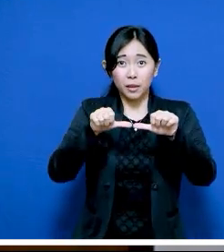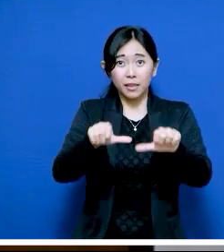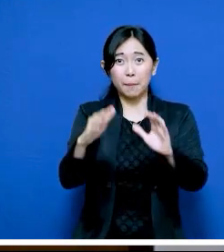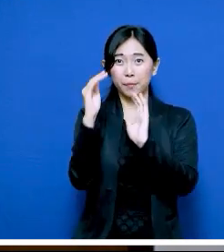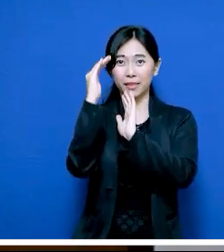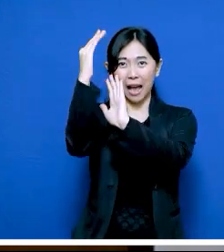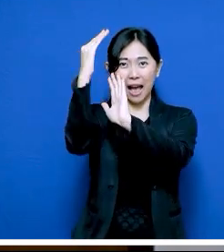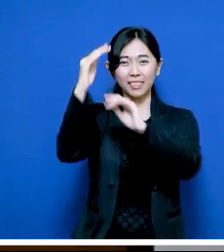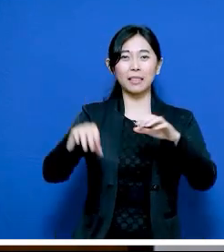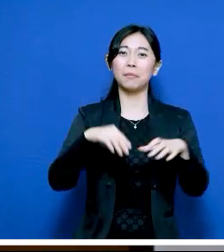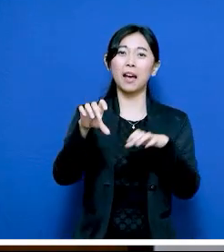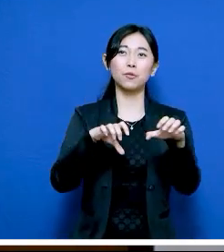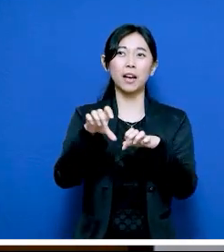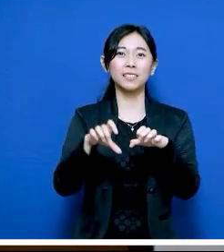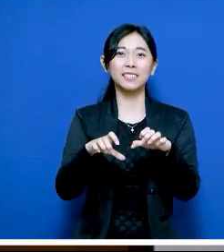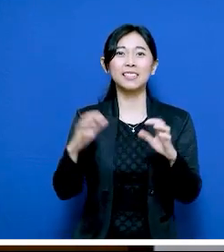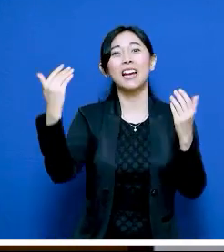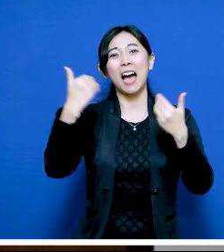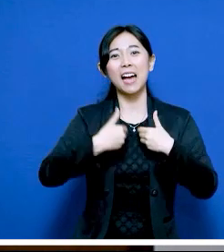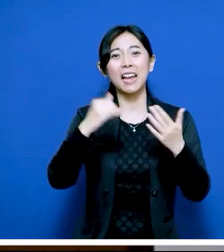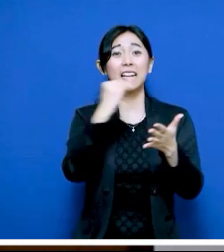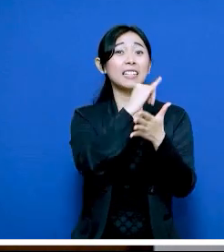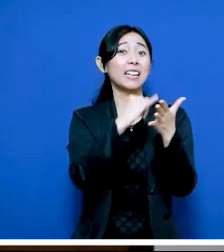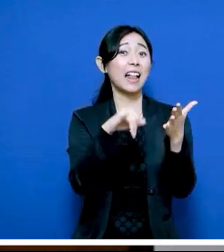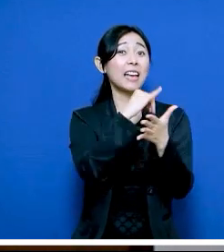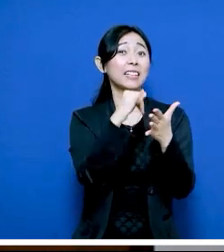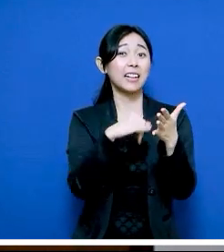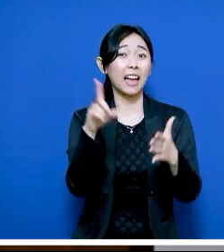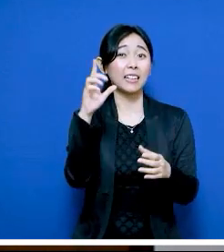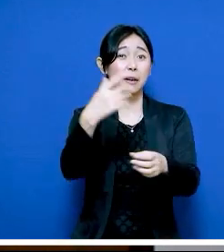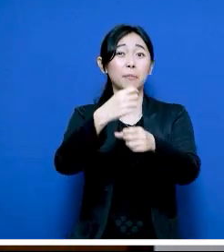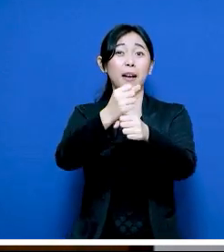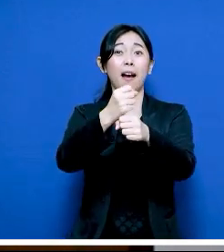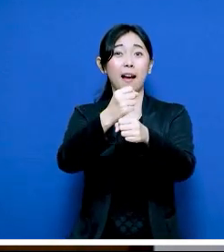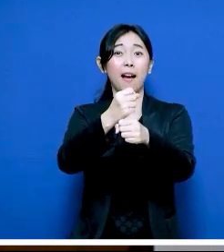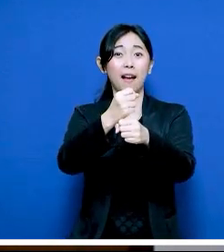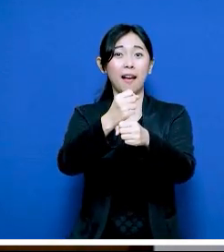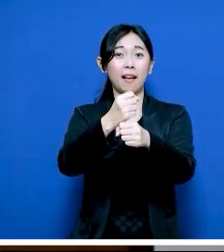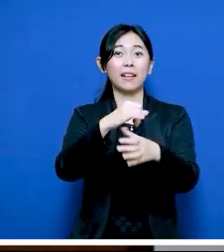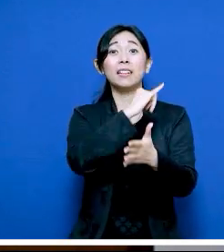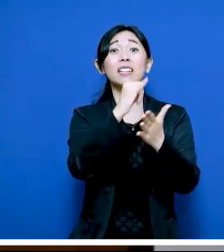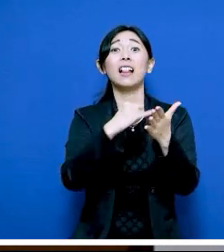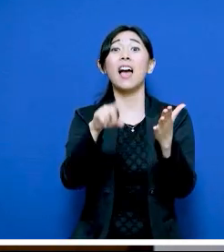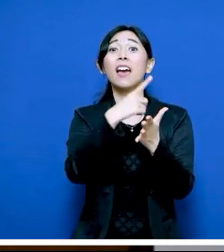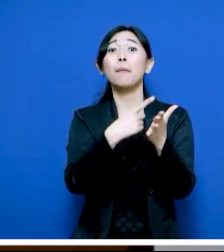taat melakukannya, ada nilai yang dipegangnya. Nilai apa?